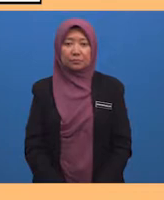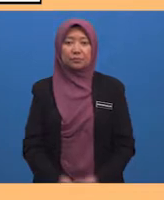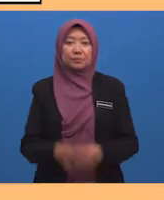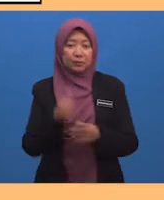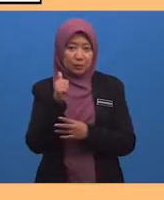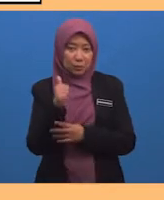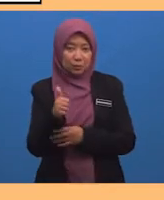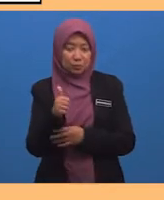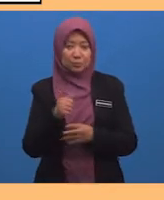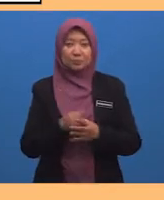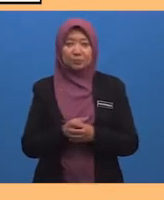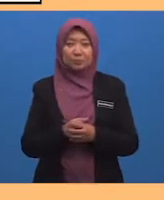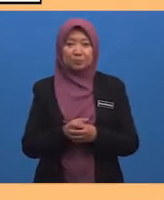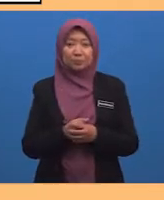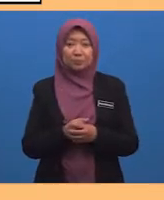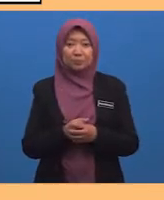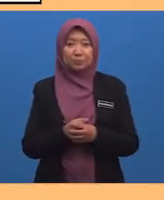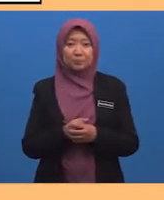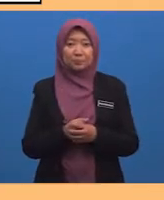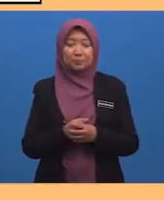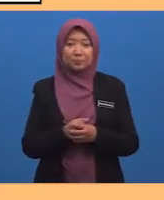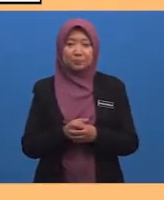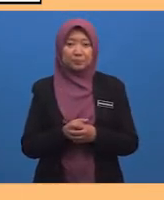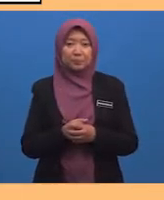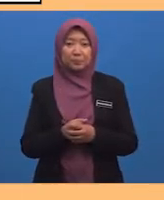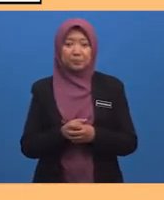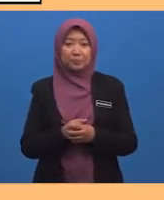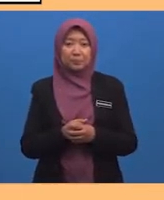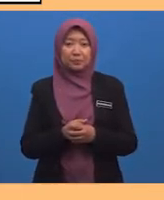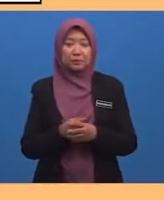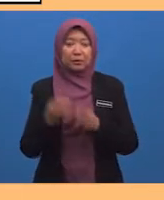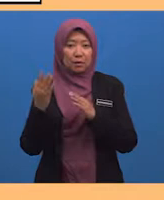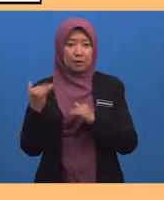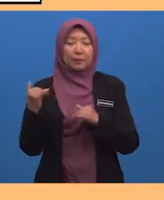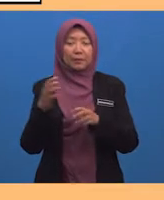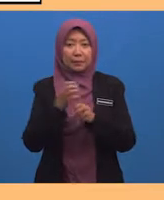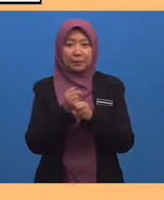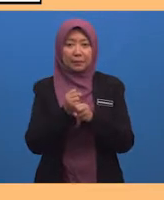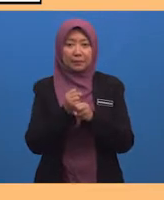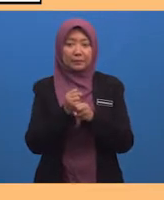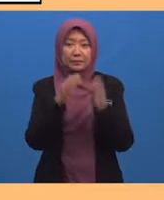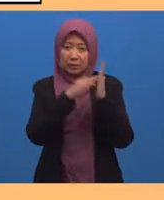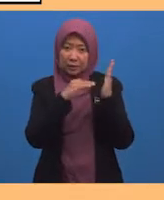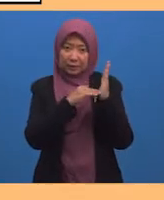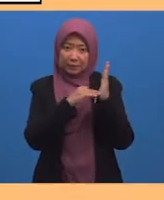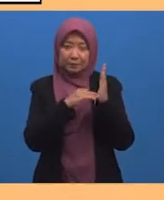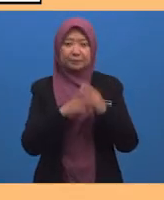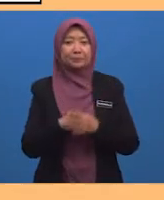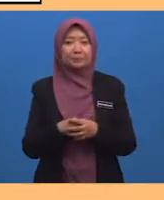Bagus. Pelajar dapat menyenaraikan institusi pendidikan di Aceh mengikut susunan yang betul,